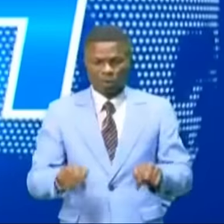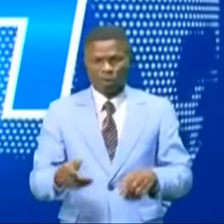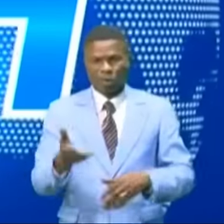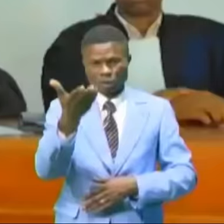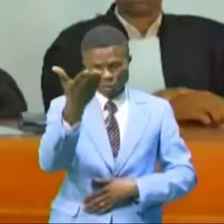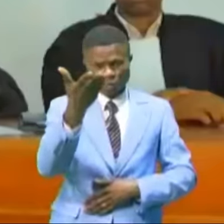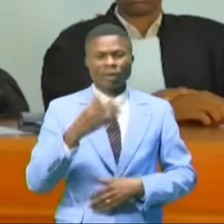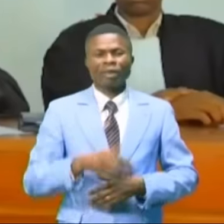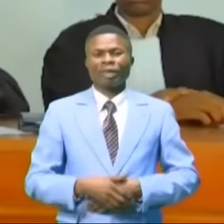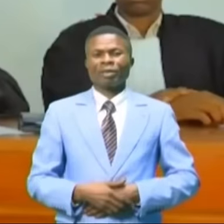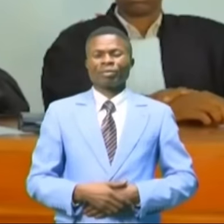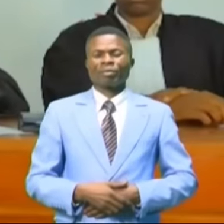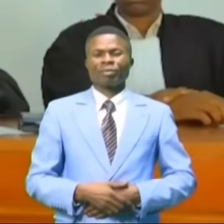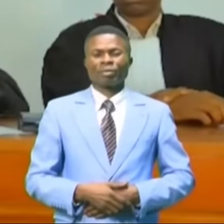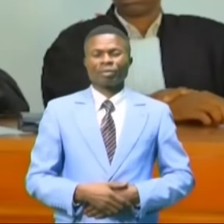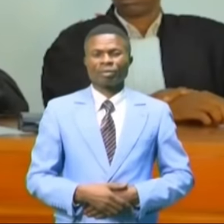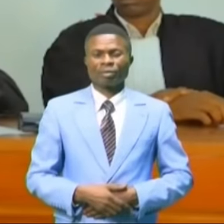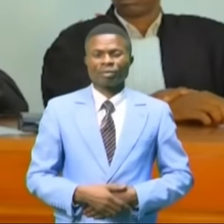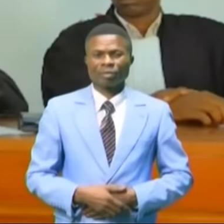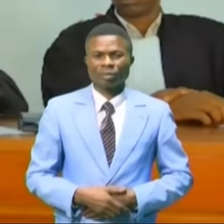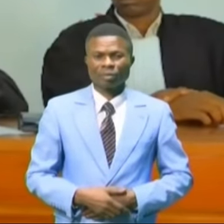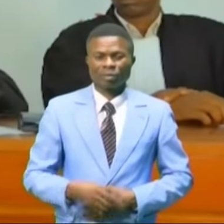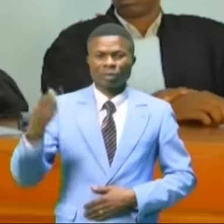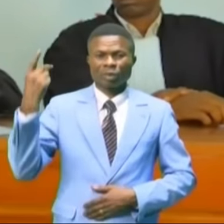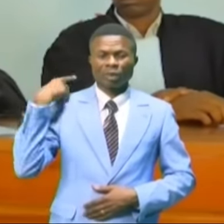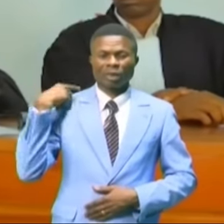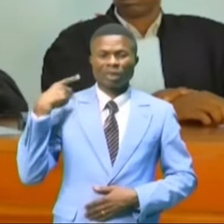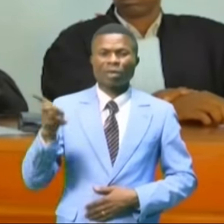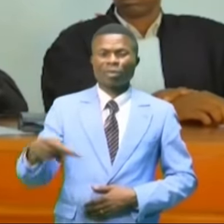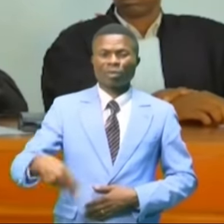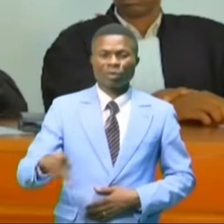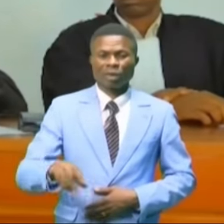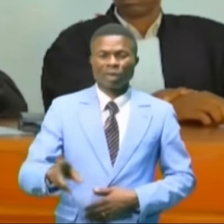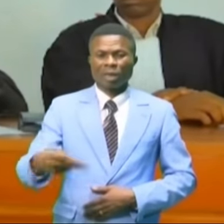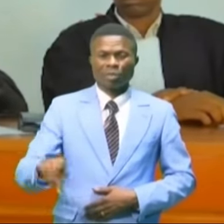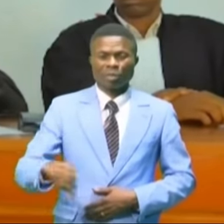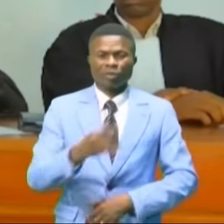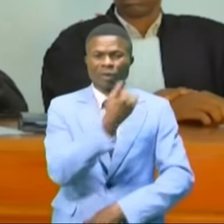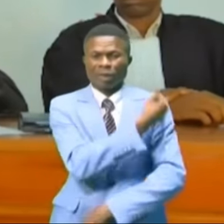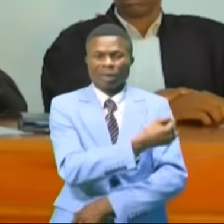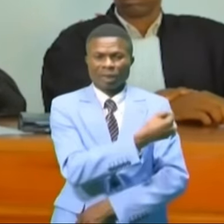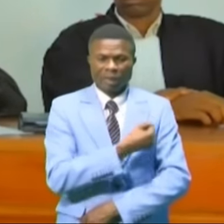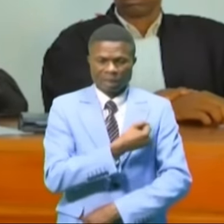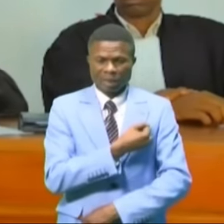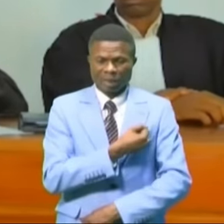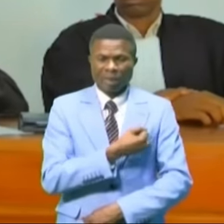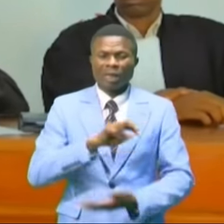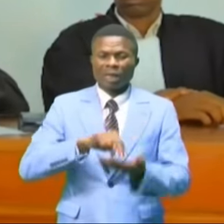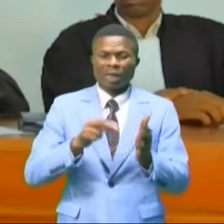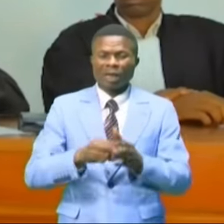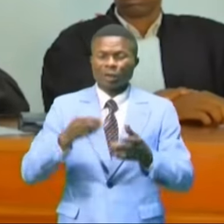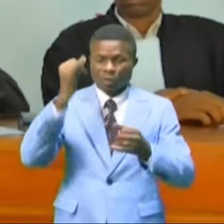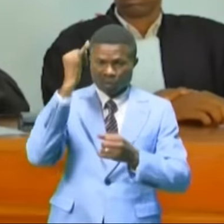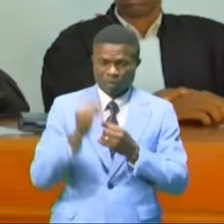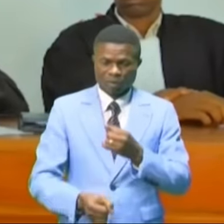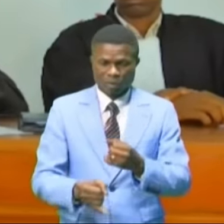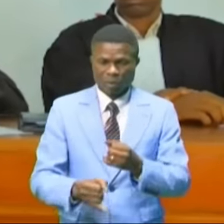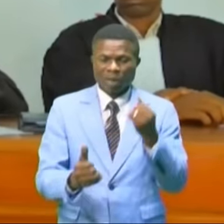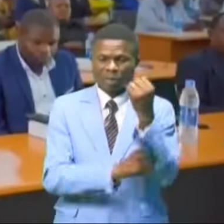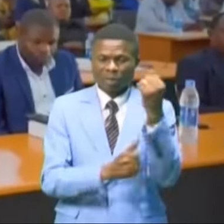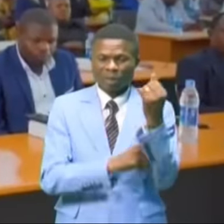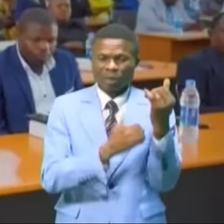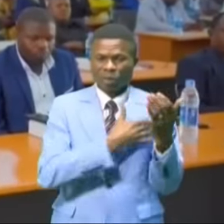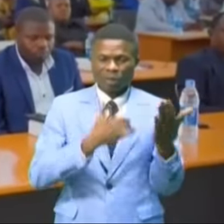reportage. Proclame députés provinciaux de la province de l'Ituri à titre définitif les personnes